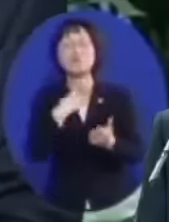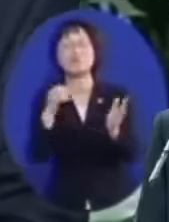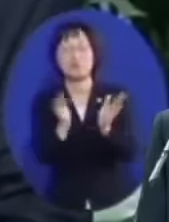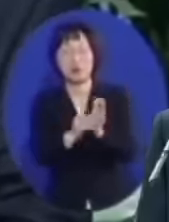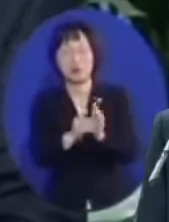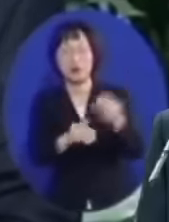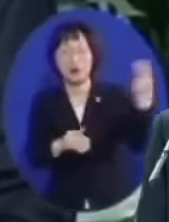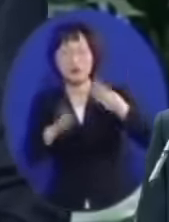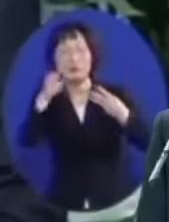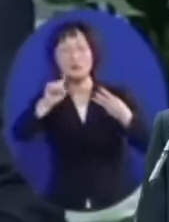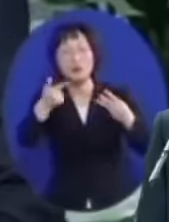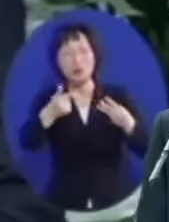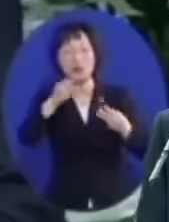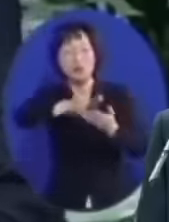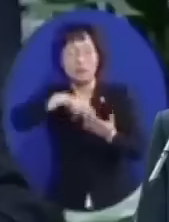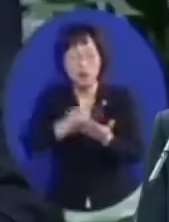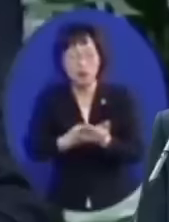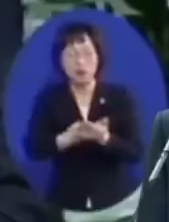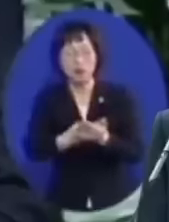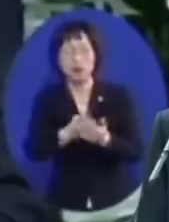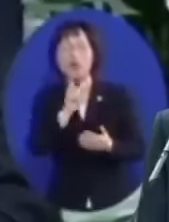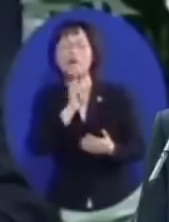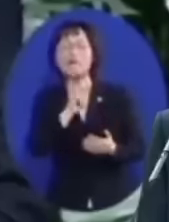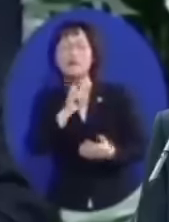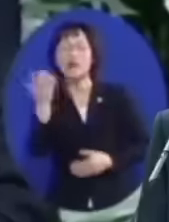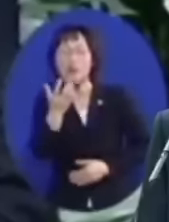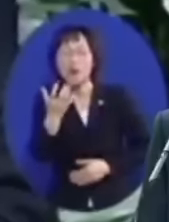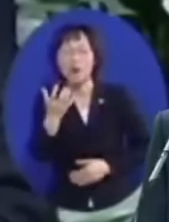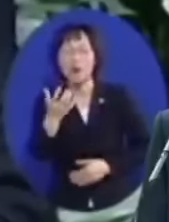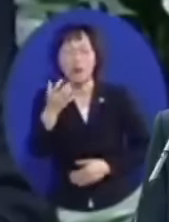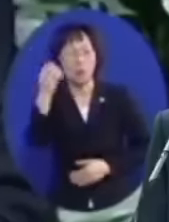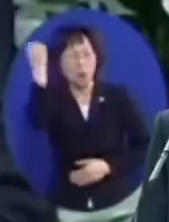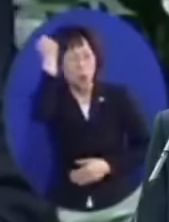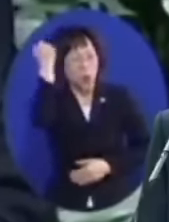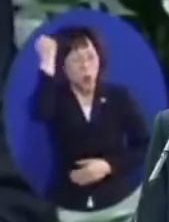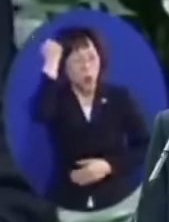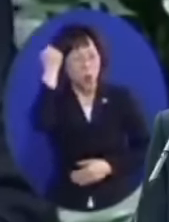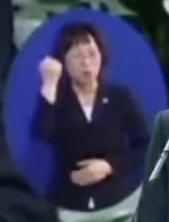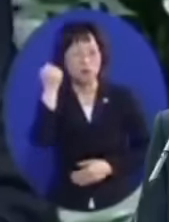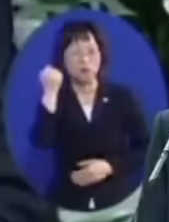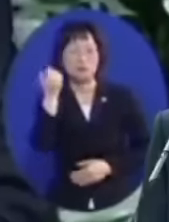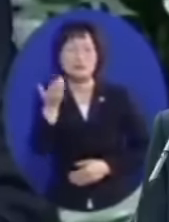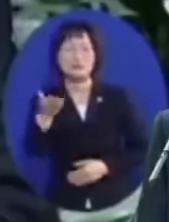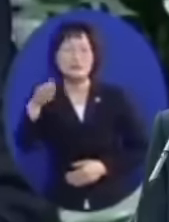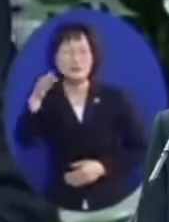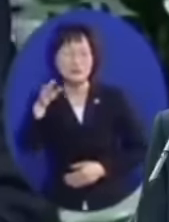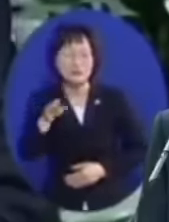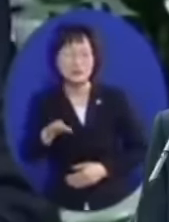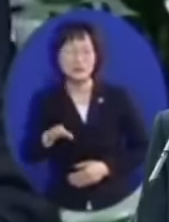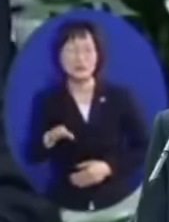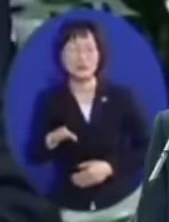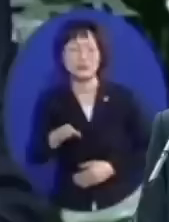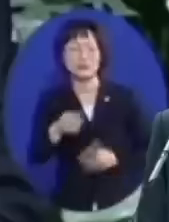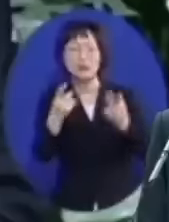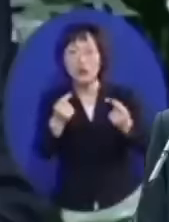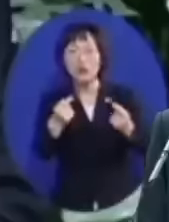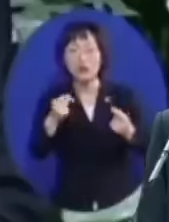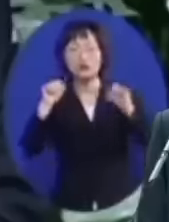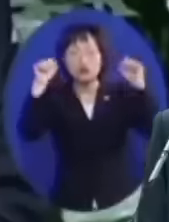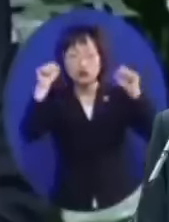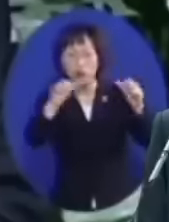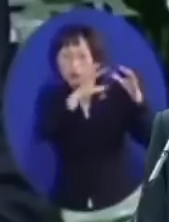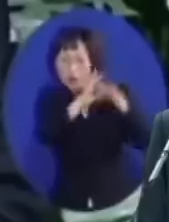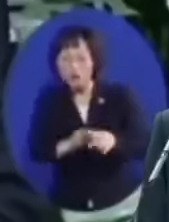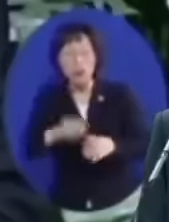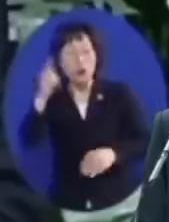3,000번 응등바를 찍었으니 얼마나 고통스럽습니까? 그렇게 고통스러운 그 운동을 왜